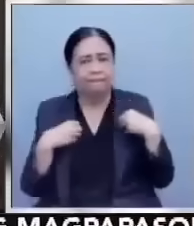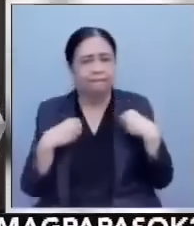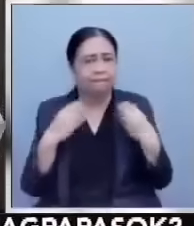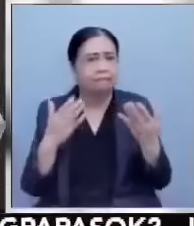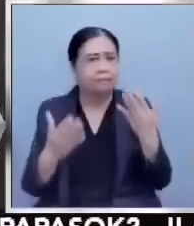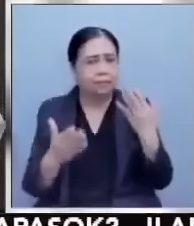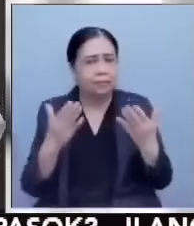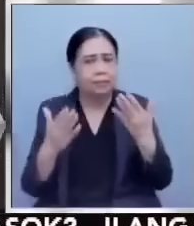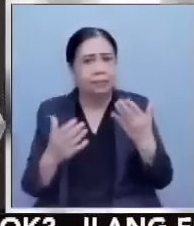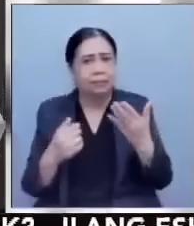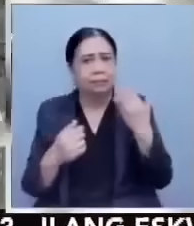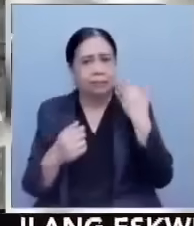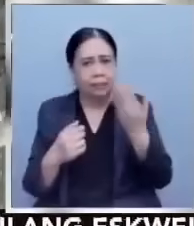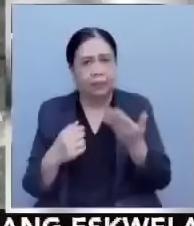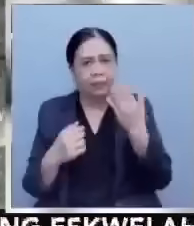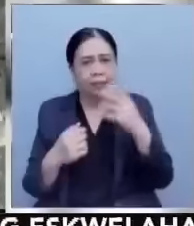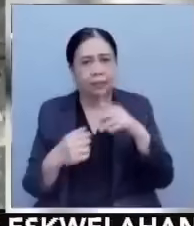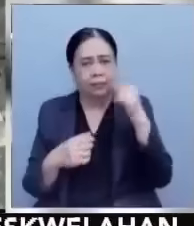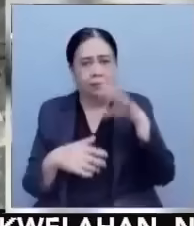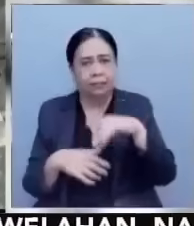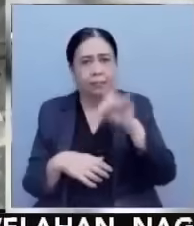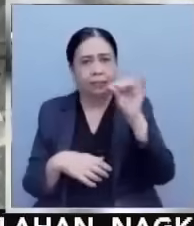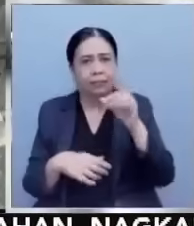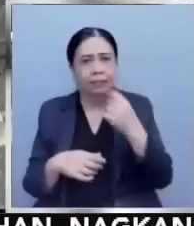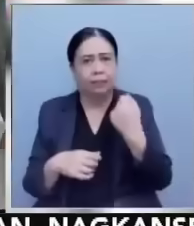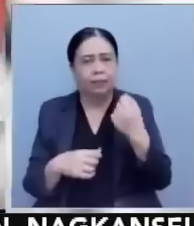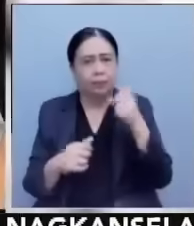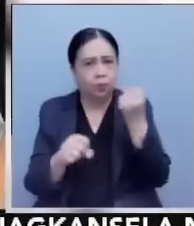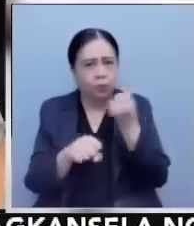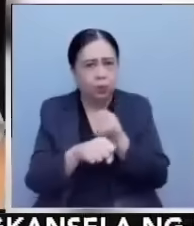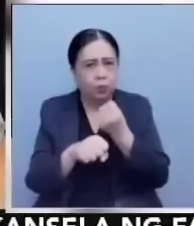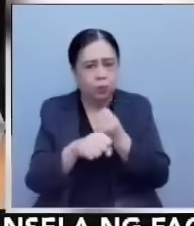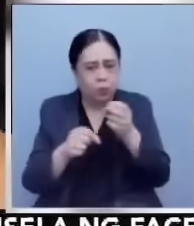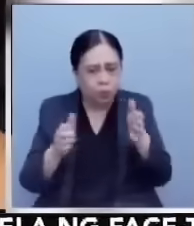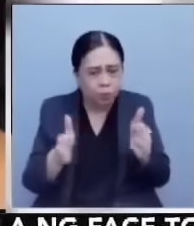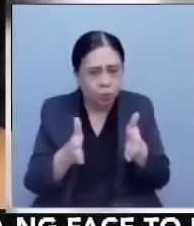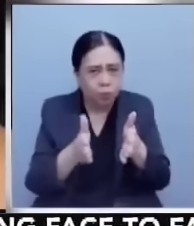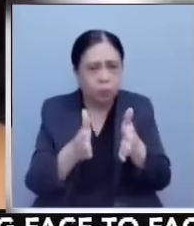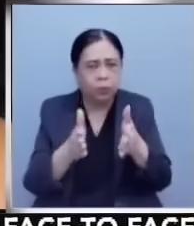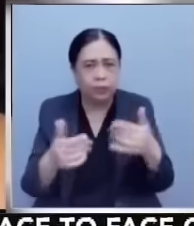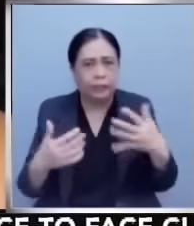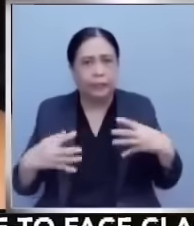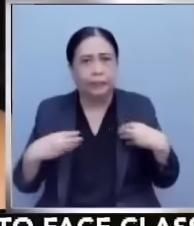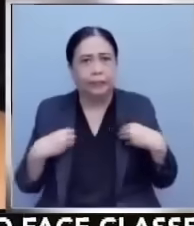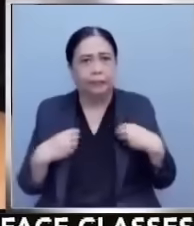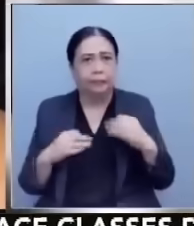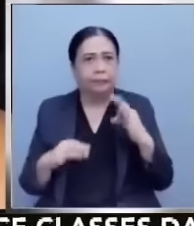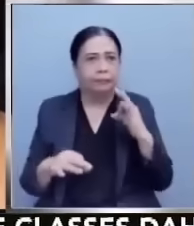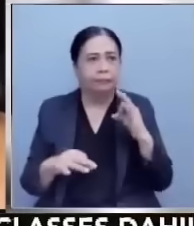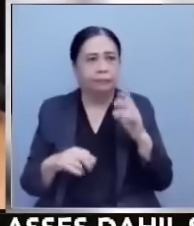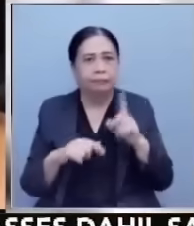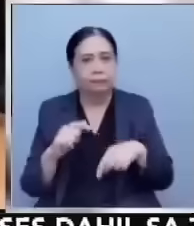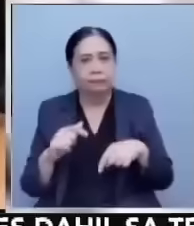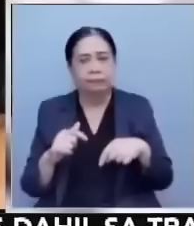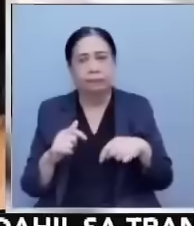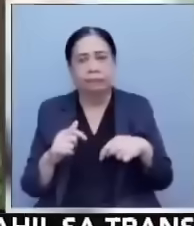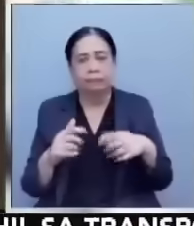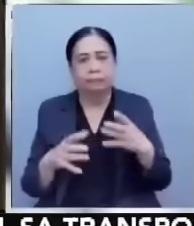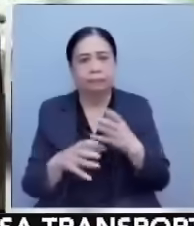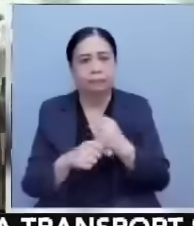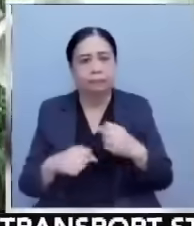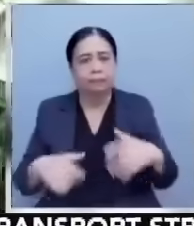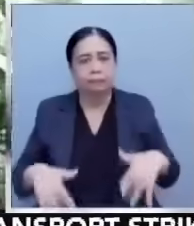ng matatagpuan ang kanyang anak dahil sa kipot ng Imbornal. Tanggap ko na kung di ko makuha man lang ng buhay, basta makuha